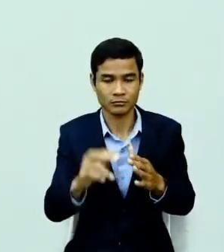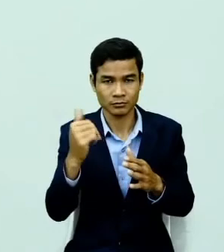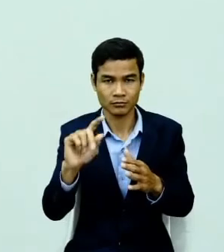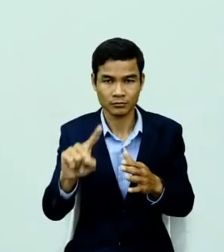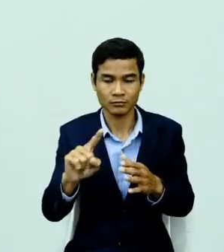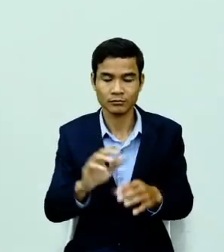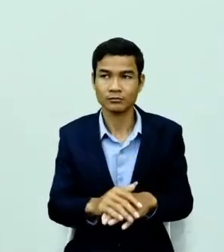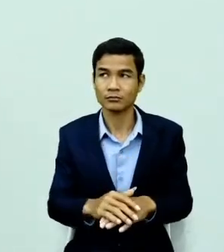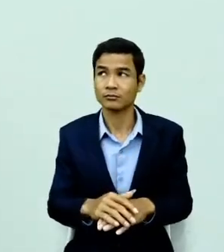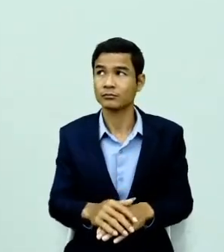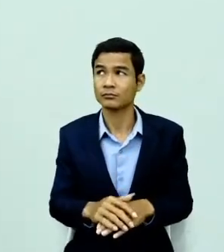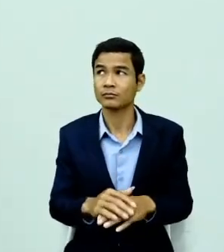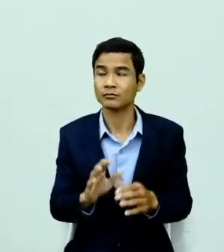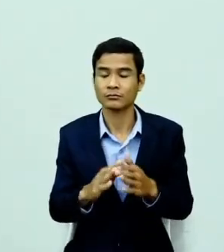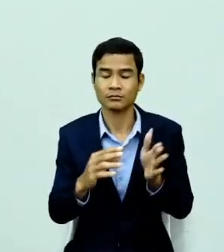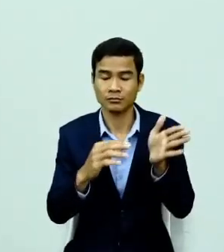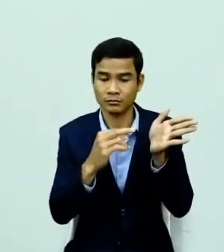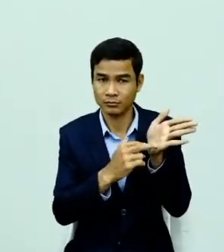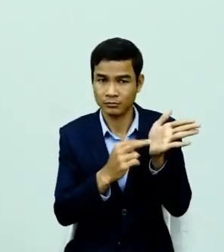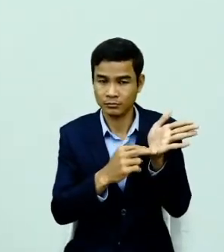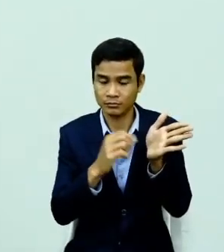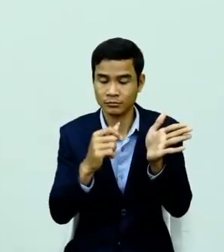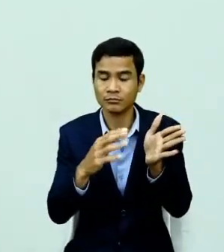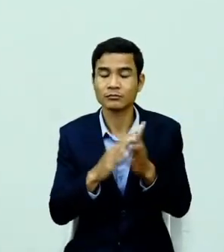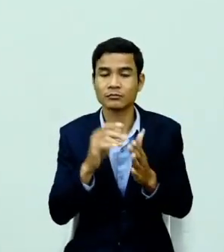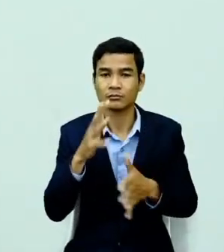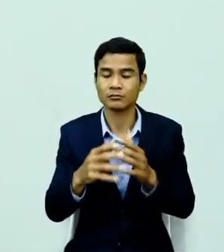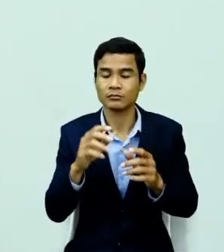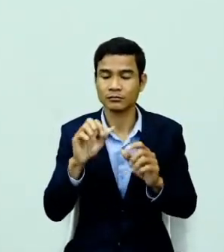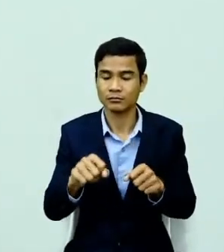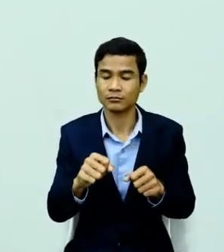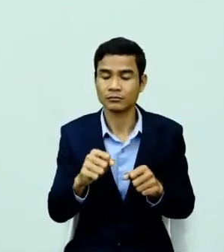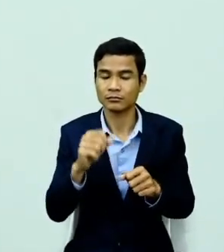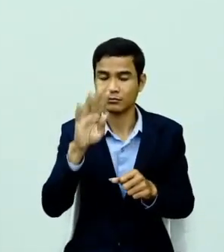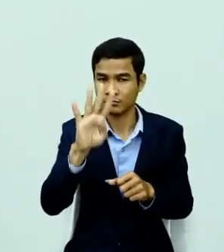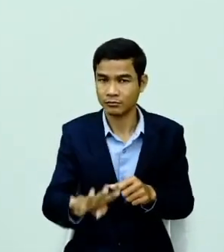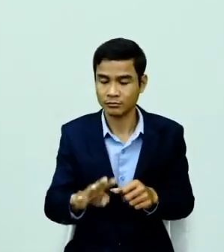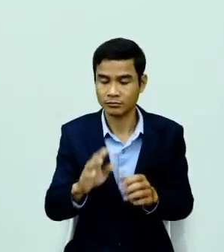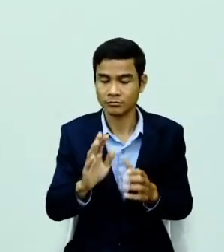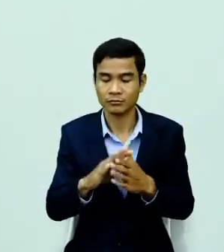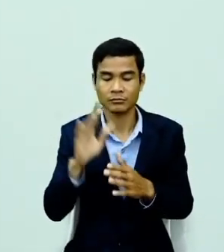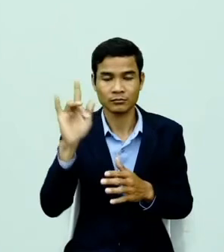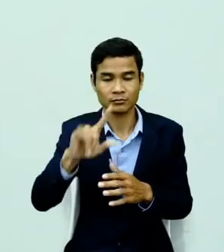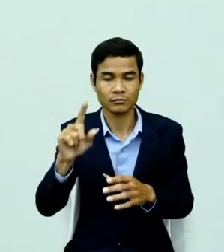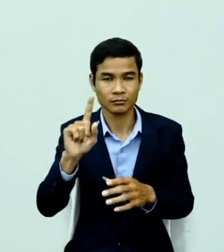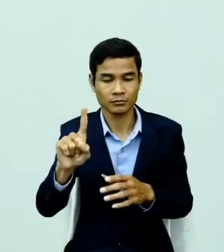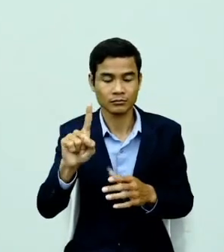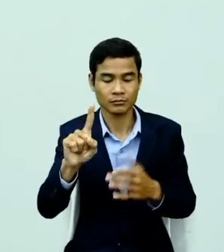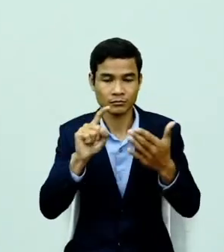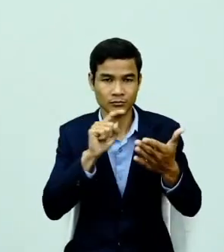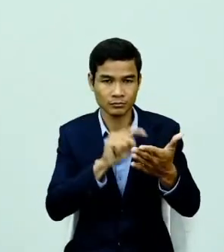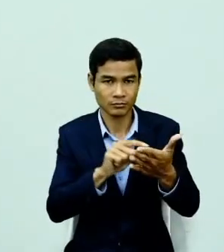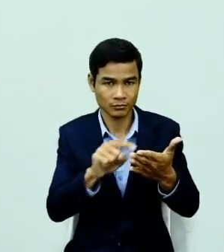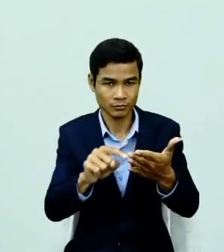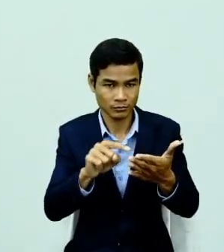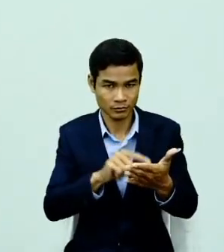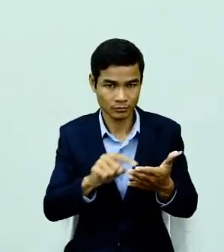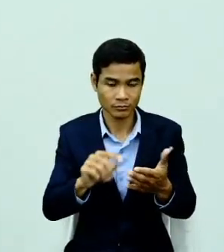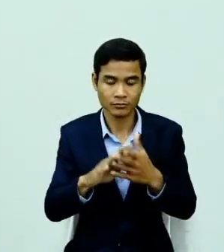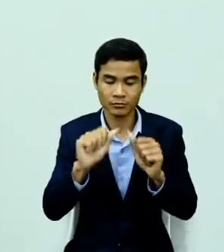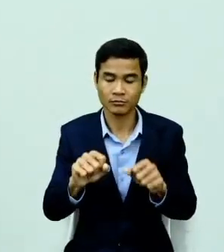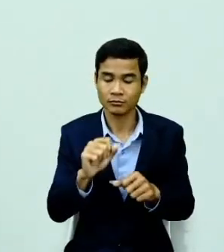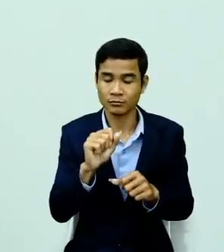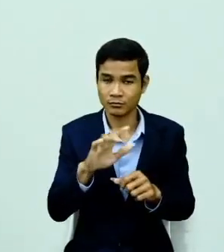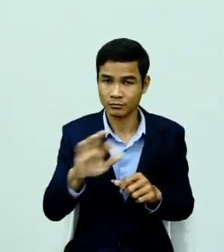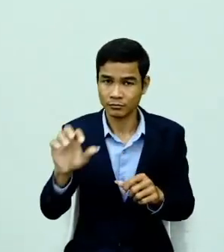ចានេះគឺតារាងទី2នេះគឺកូនកូនត្រៀមខ្លួនអានអានដោយប្រើចង្អុលដៃចង្អុលដែរណាគឺចង្អុលឲ្យចំតួ